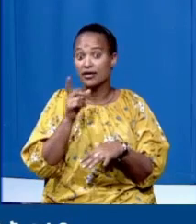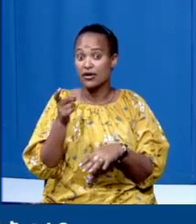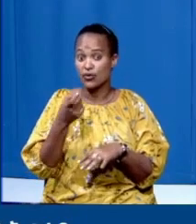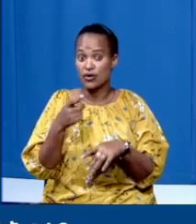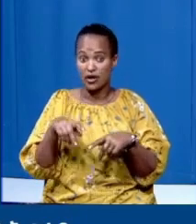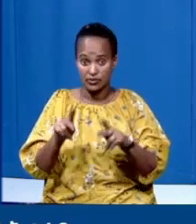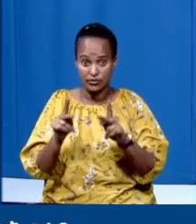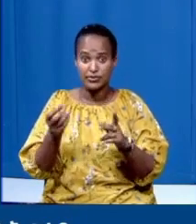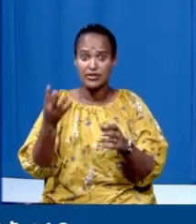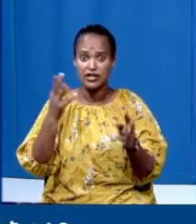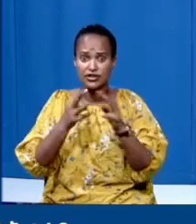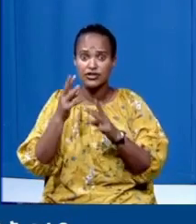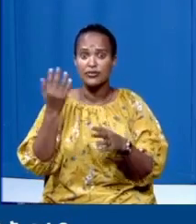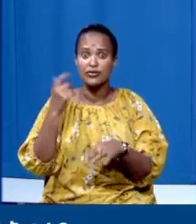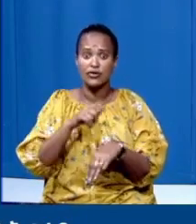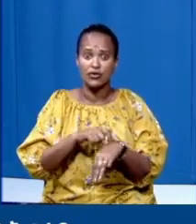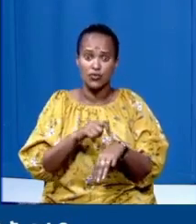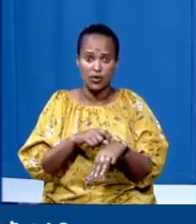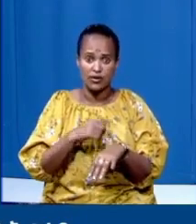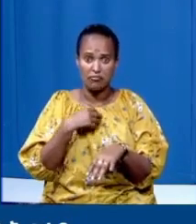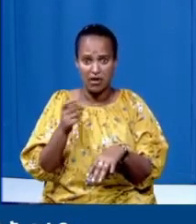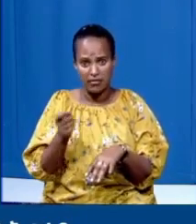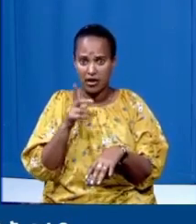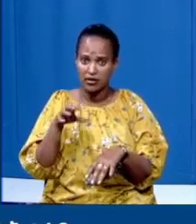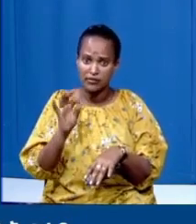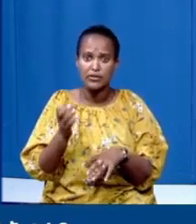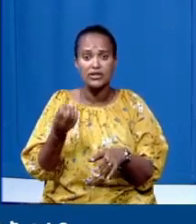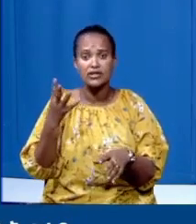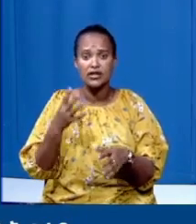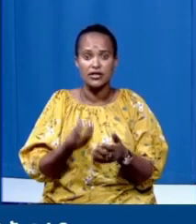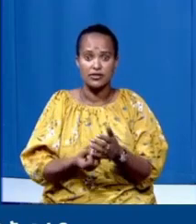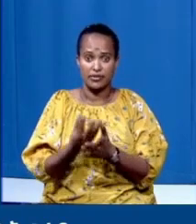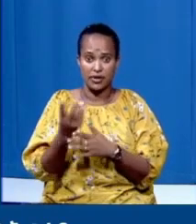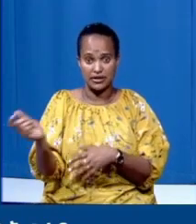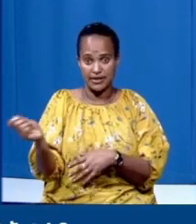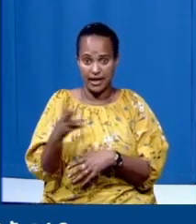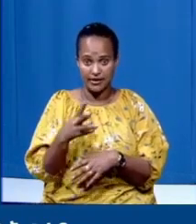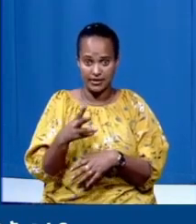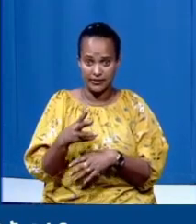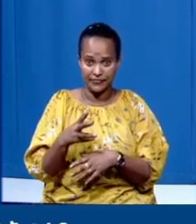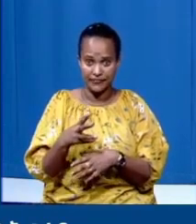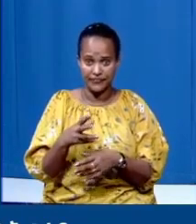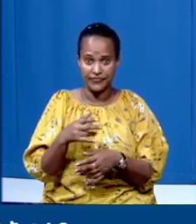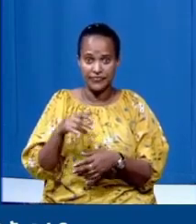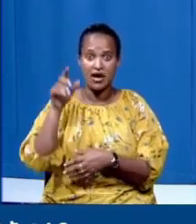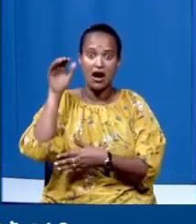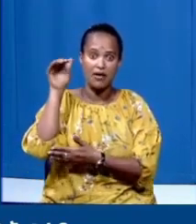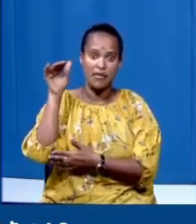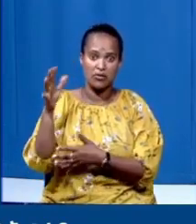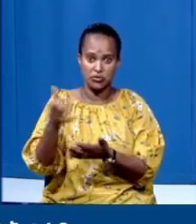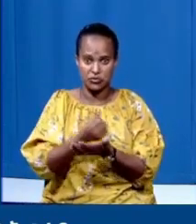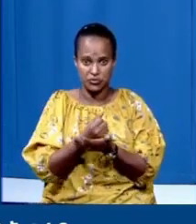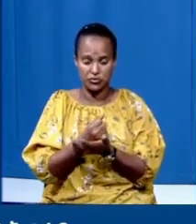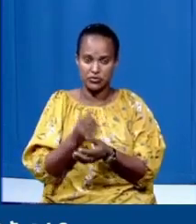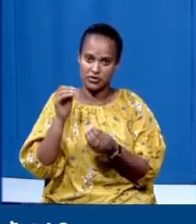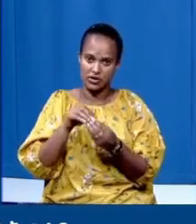ሓረስታይ ብክንደይ መከራ ኣብ ዝነበረ እዋን መዳበርያ ንኽበሉ ግዛ ይረኸበሉ ብክንደይ መከራ ንዘውቀሎ ንዝራእቲ ካብቲ ዓዳይ ኣግማል ውሪሩ ከብቅዕ